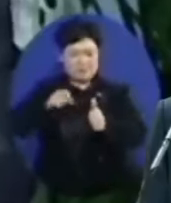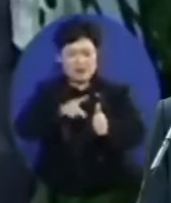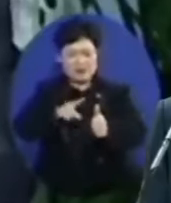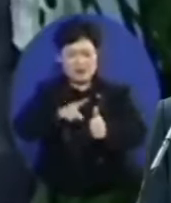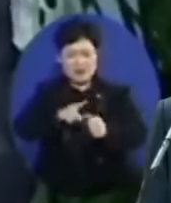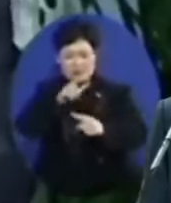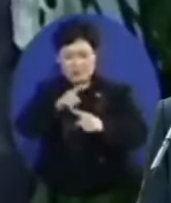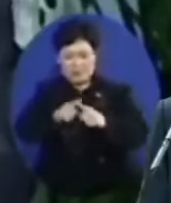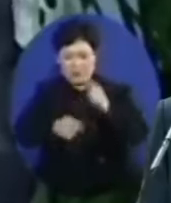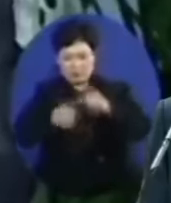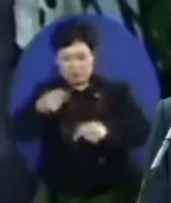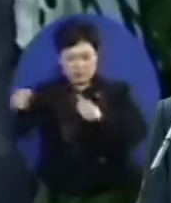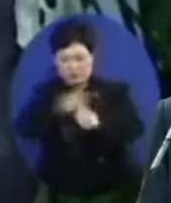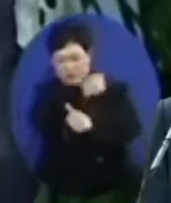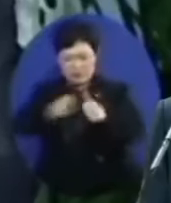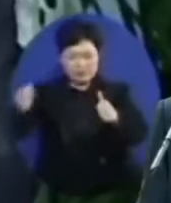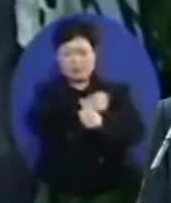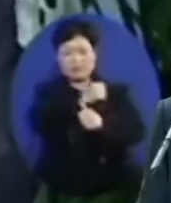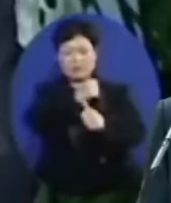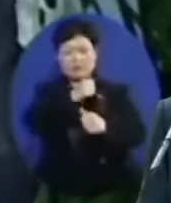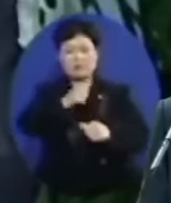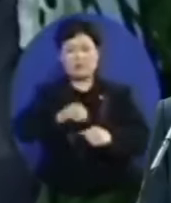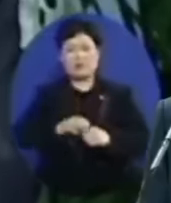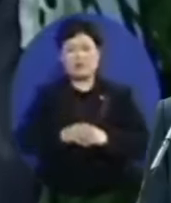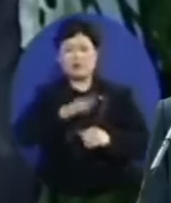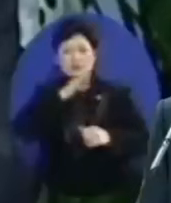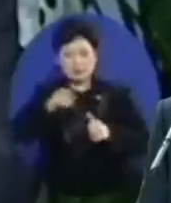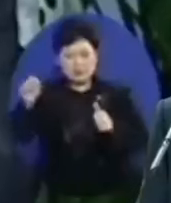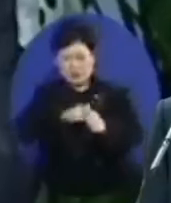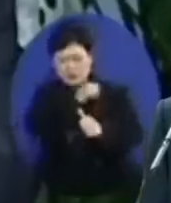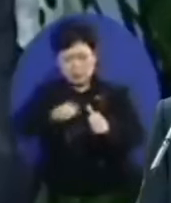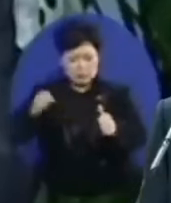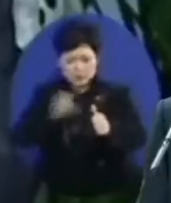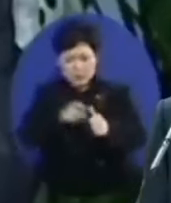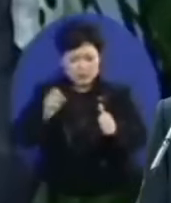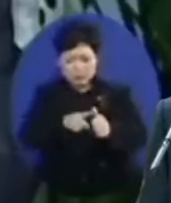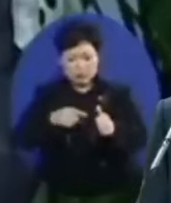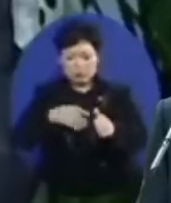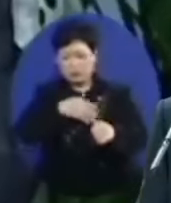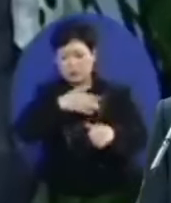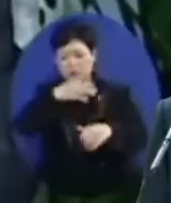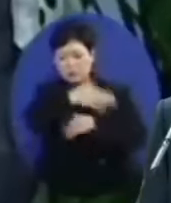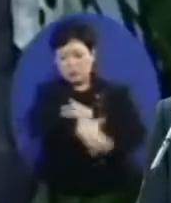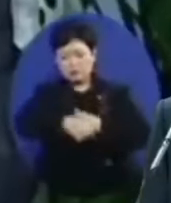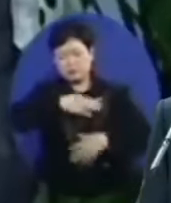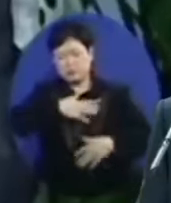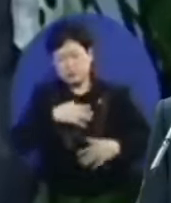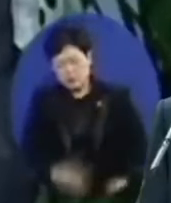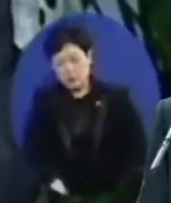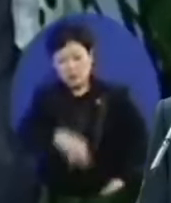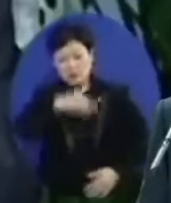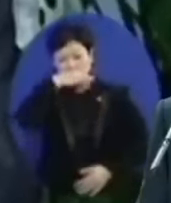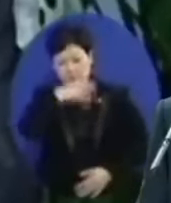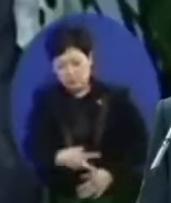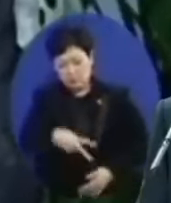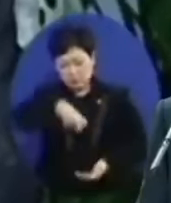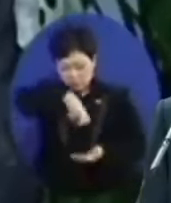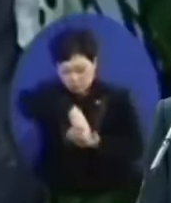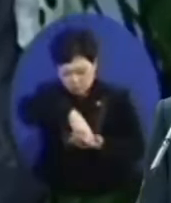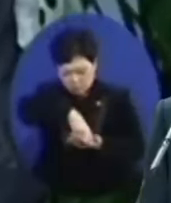몽둥이로 때렸습니다. 때리고 차도 관심이 없어요. 자원 면 땅에도 꿇어